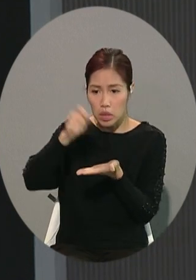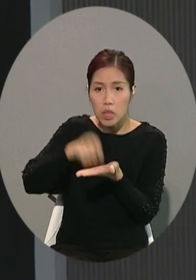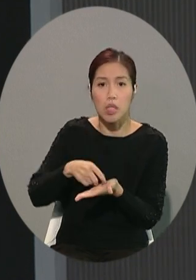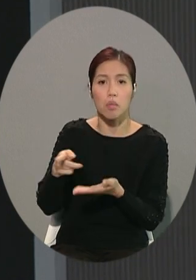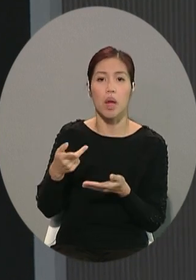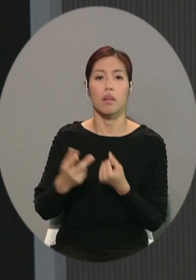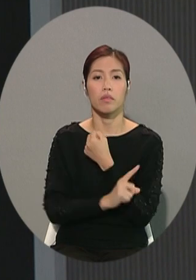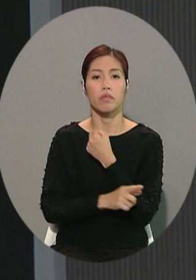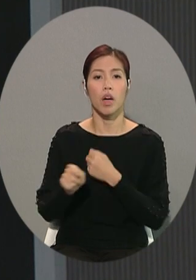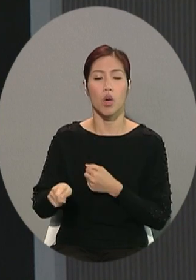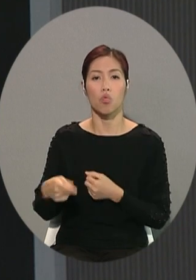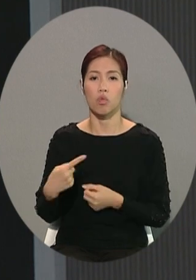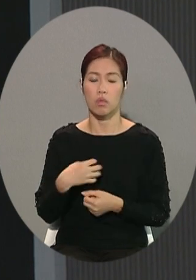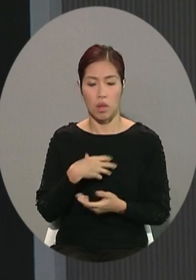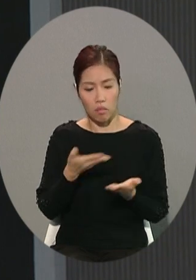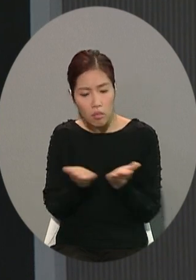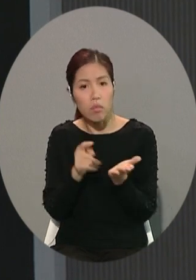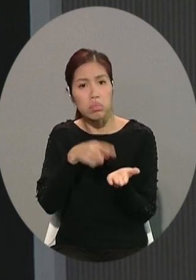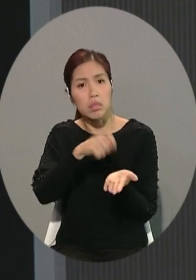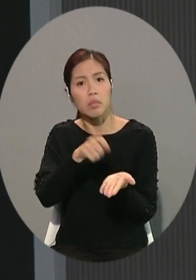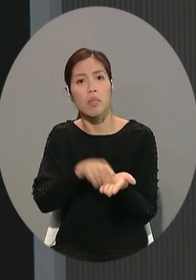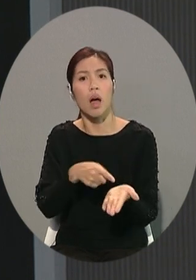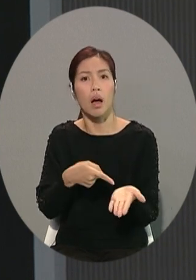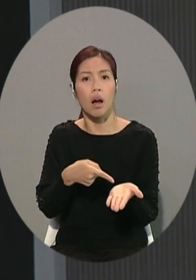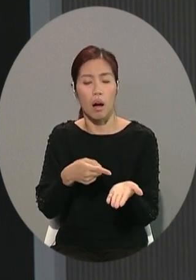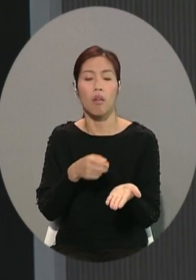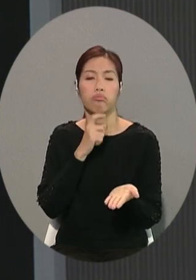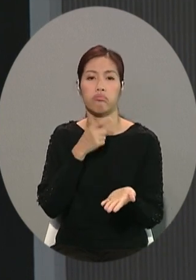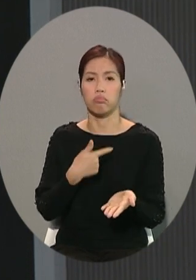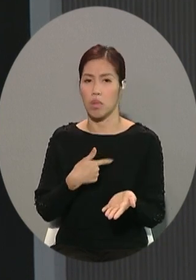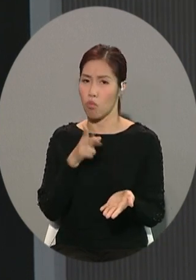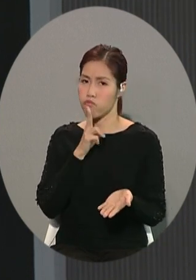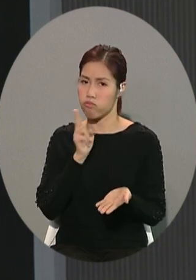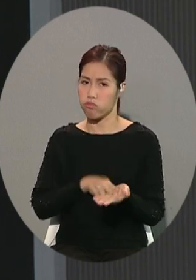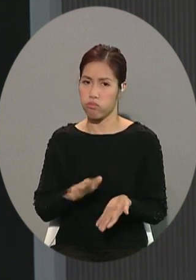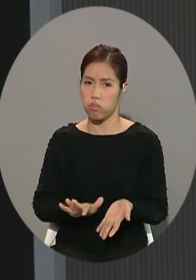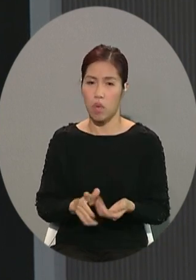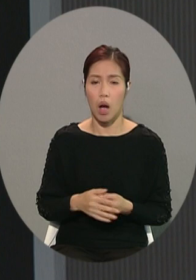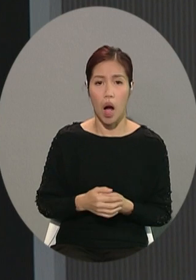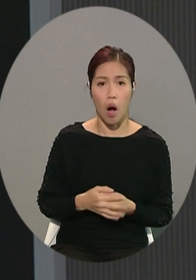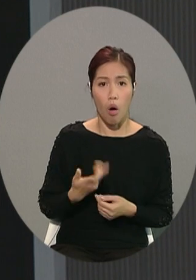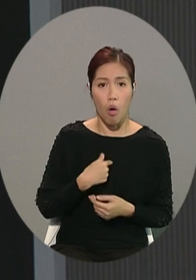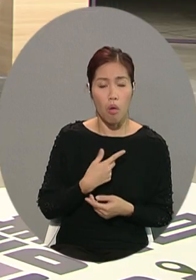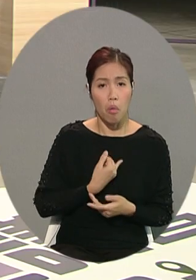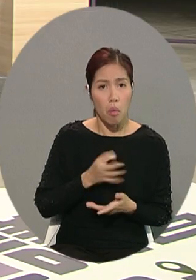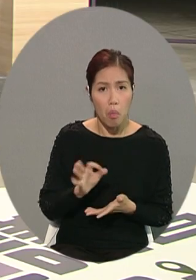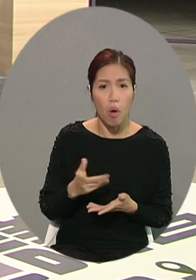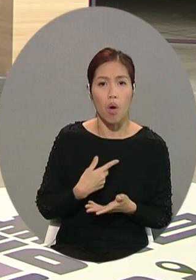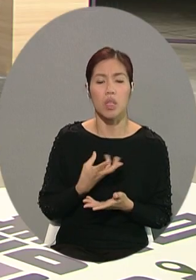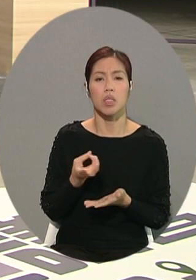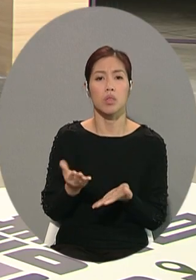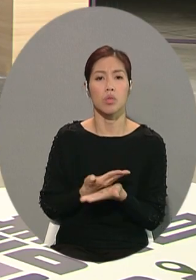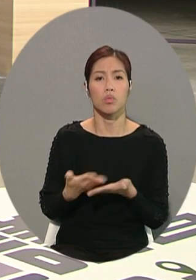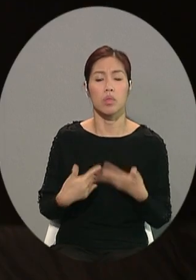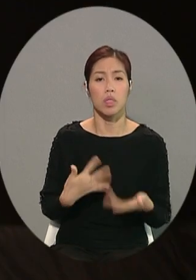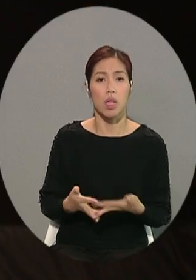我唔可信，就係因為呢樣嘢。而點解我唔再上訴？因為我覺得呢個罪係非常之小事。 咁點解我哋追究警